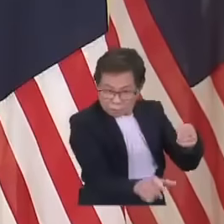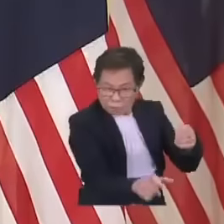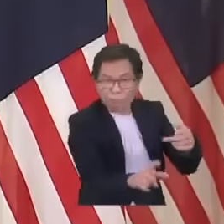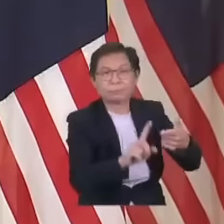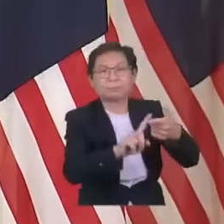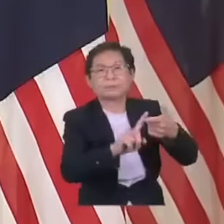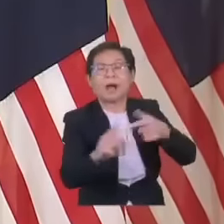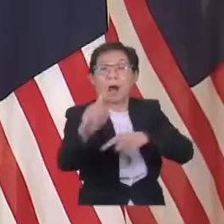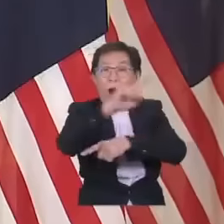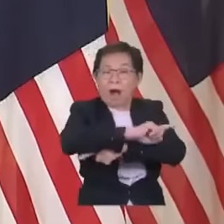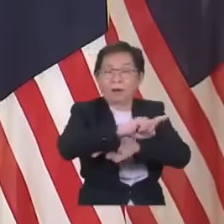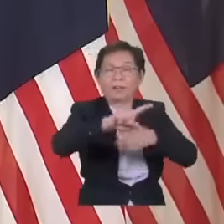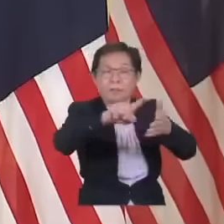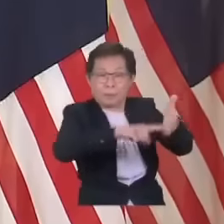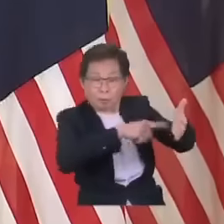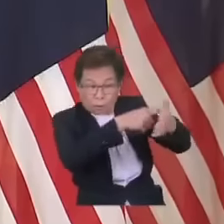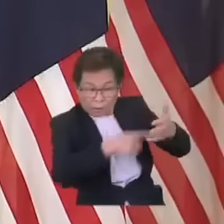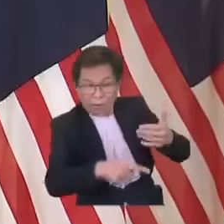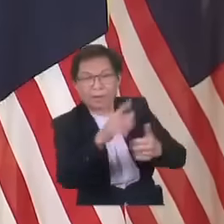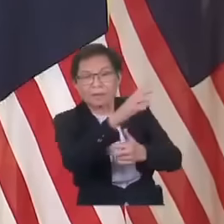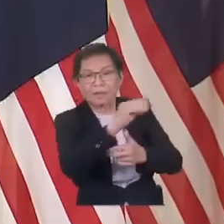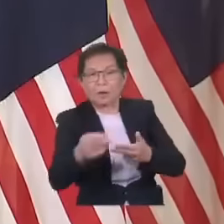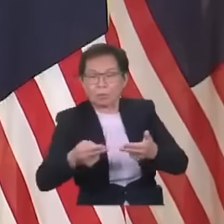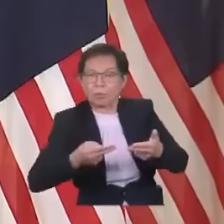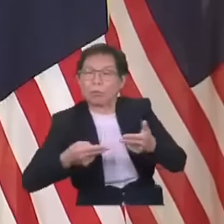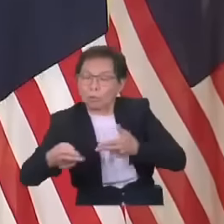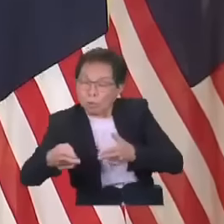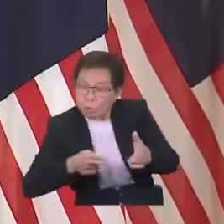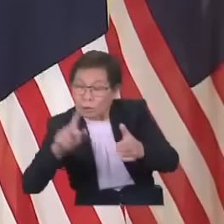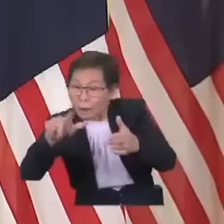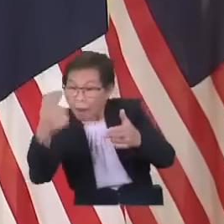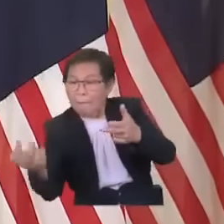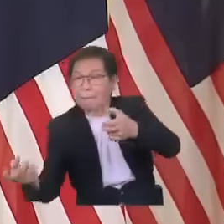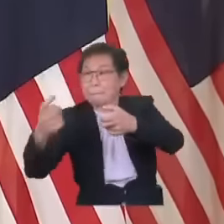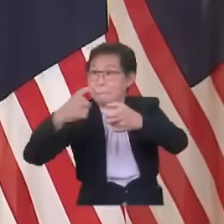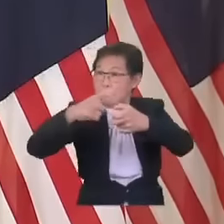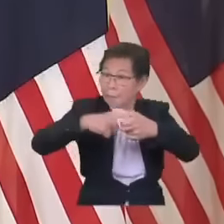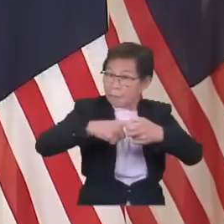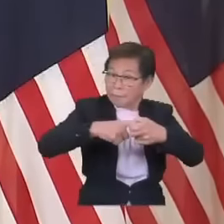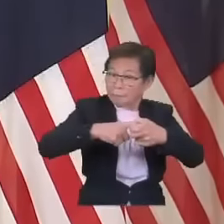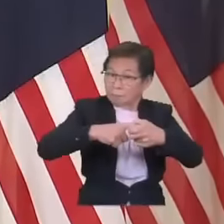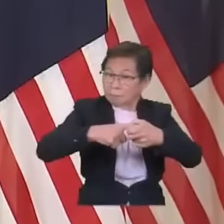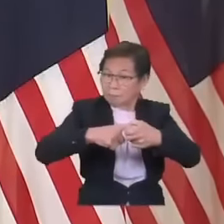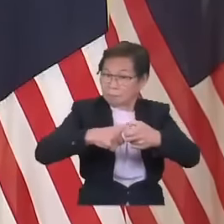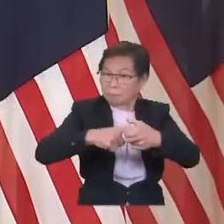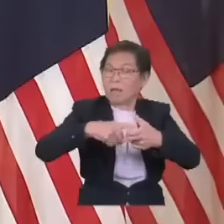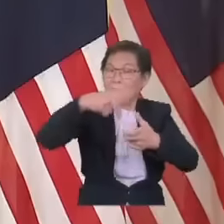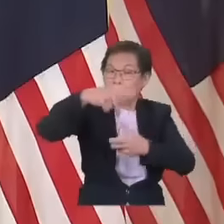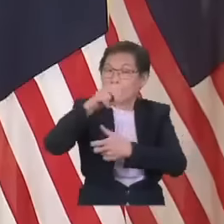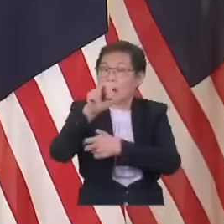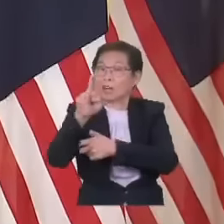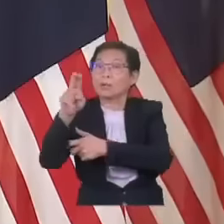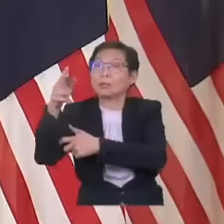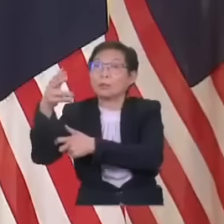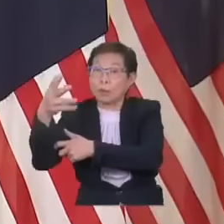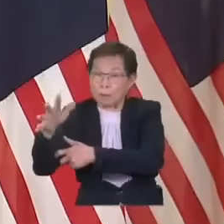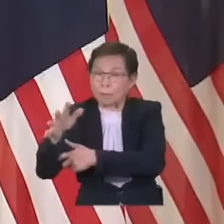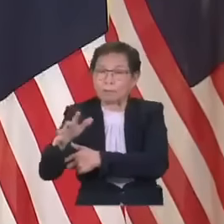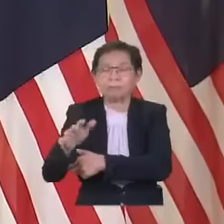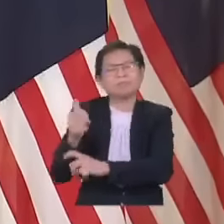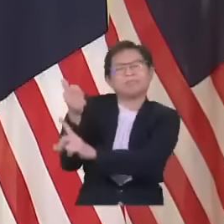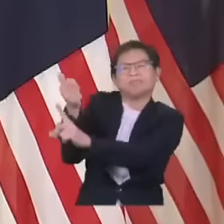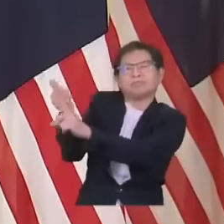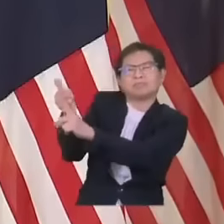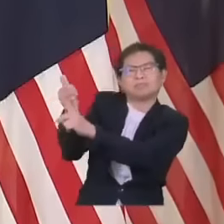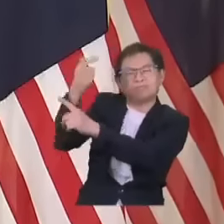dan hari mengundi serta urusan-urusan lain yang berkaitan adalah tertaluk kepada keputusan